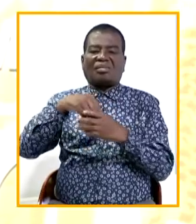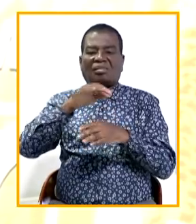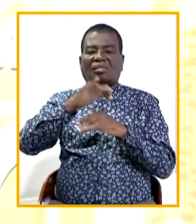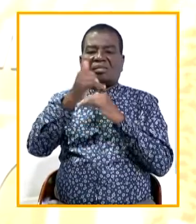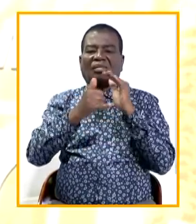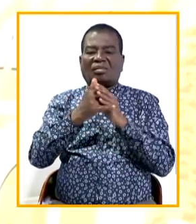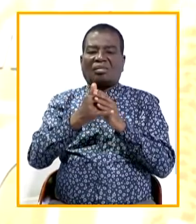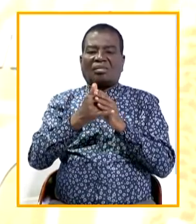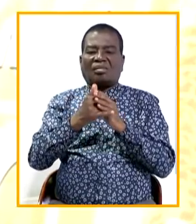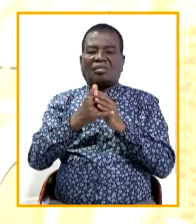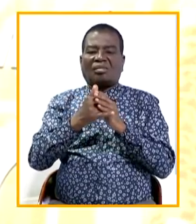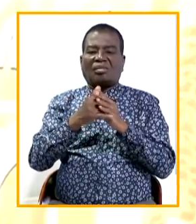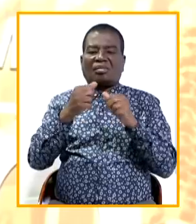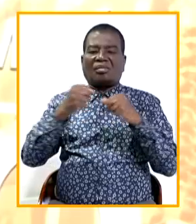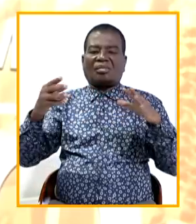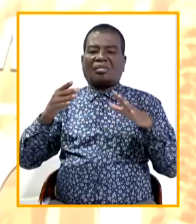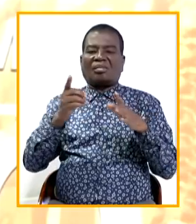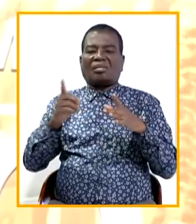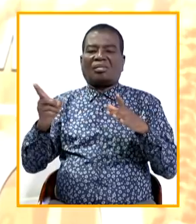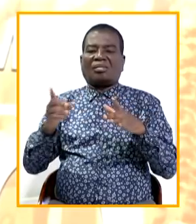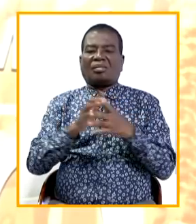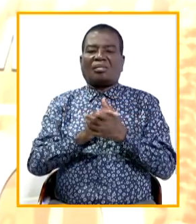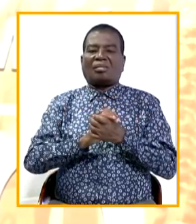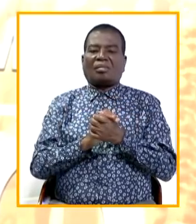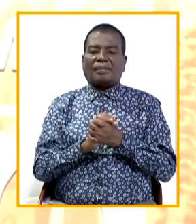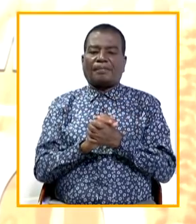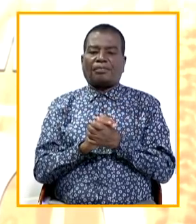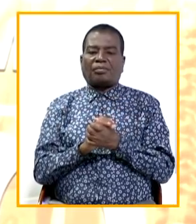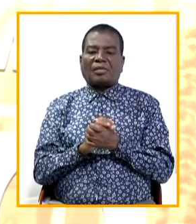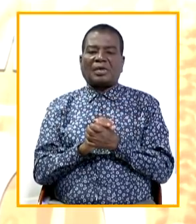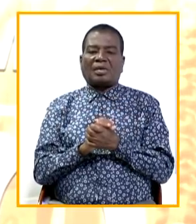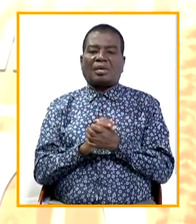domaines sans discrimination de région.